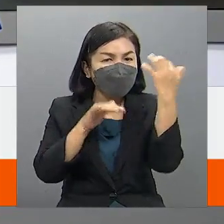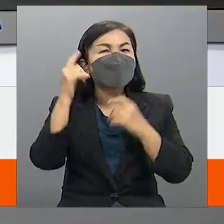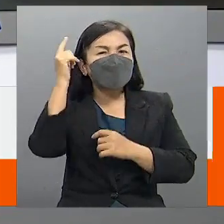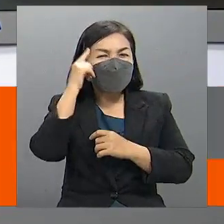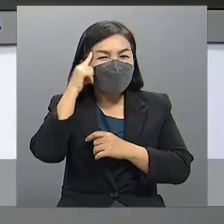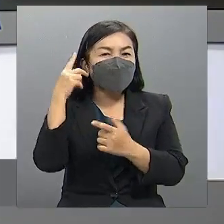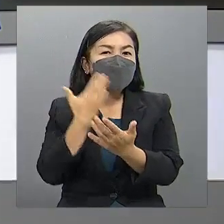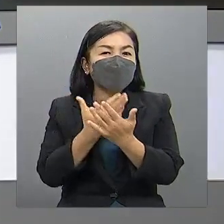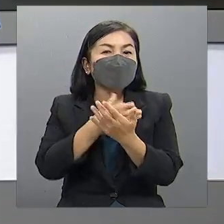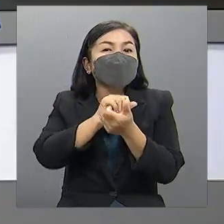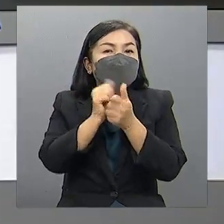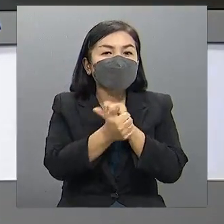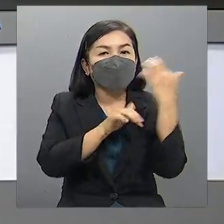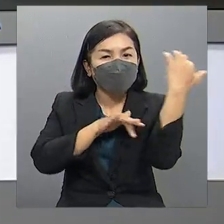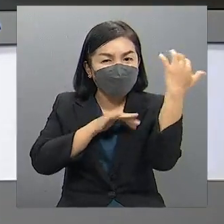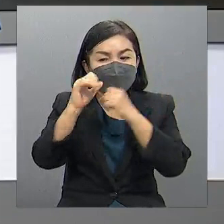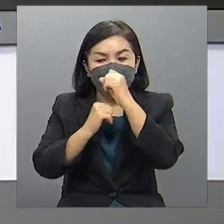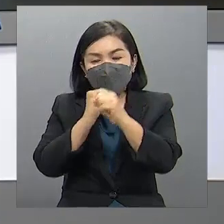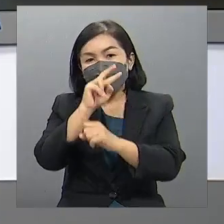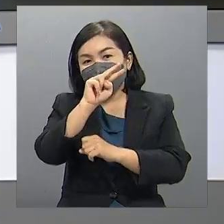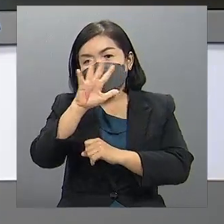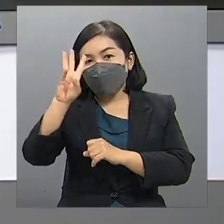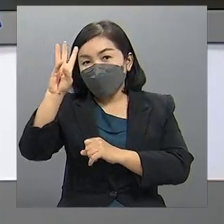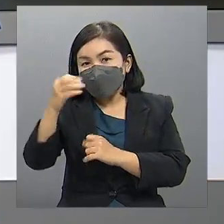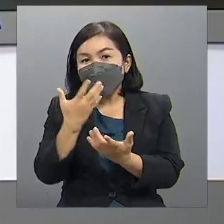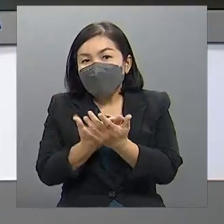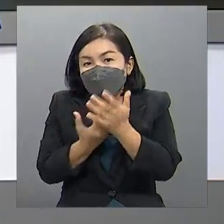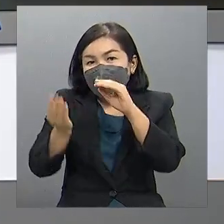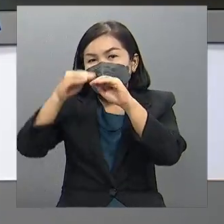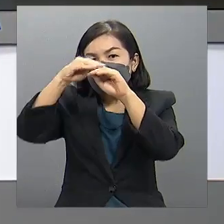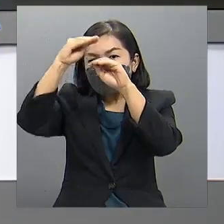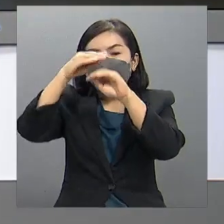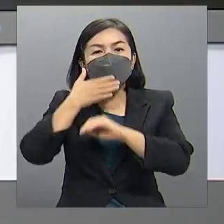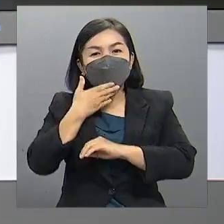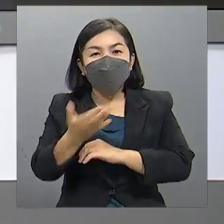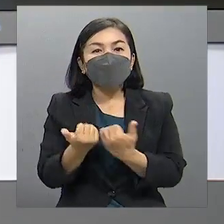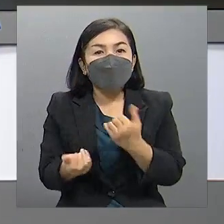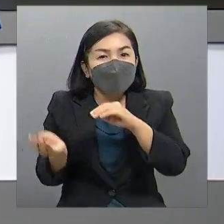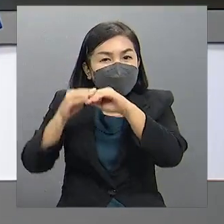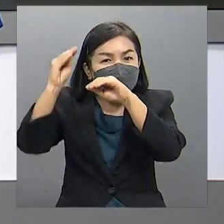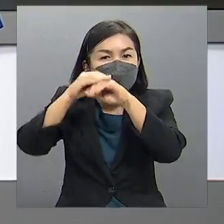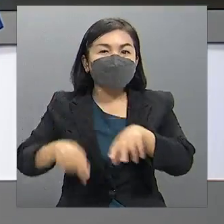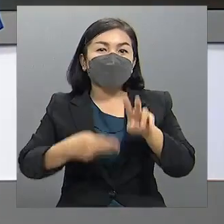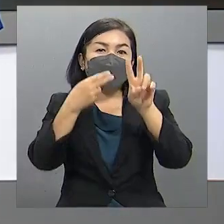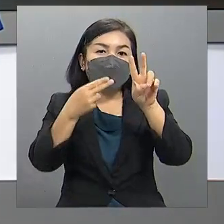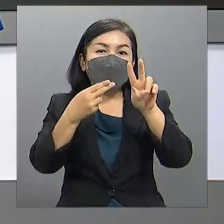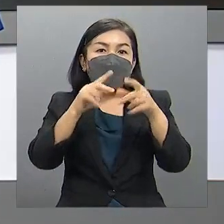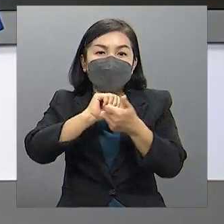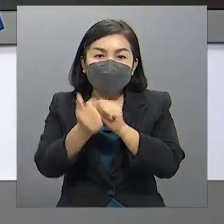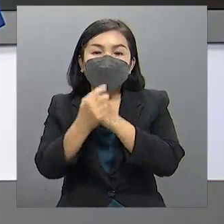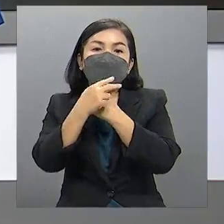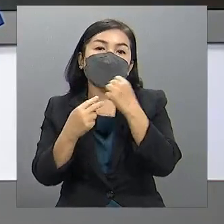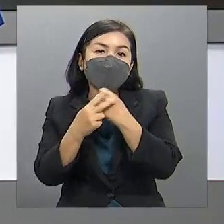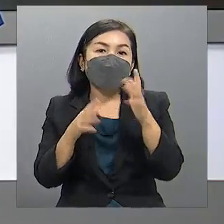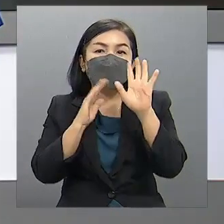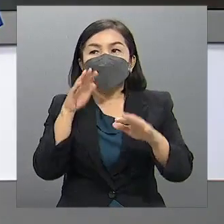2560นะคะที่ราคาค่อยๆปรับเพิ่มขึ้นต่อเนื่องท่านลุ้น $20000หรือว่ากว่า 6แสนบาท